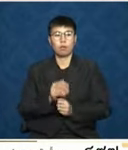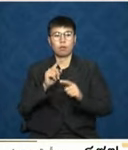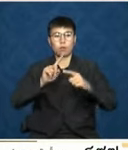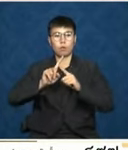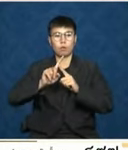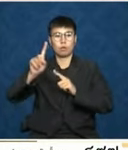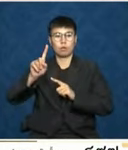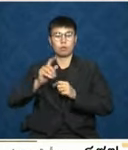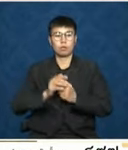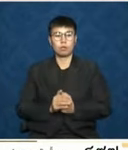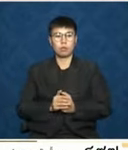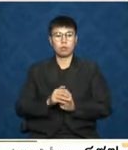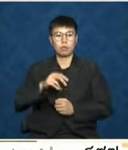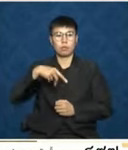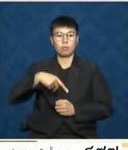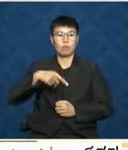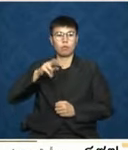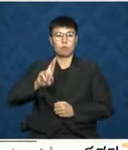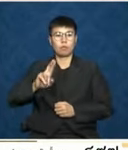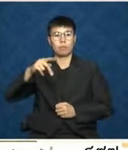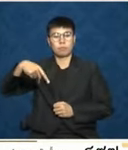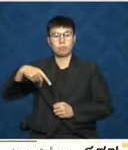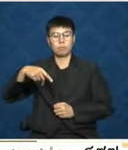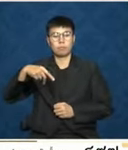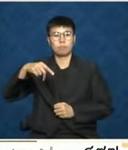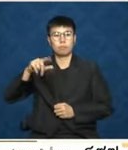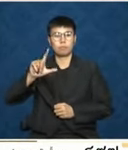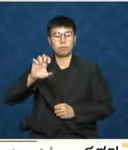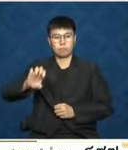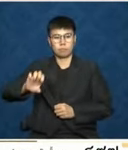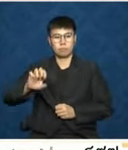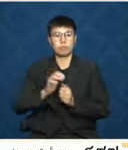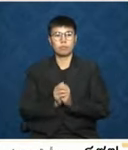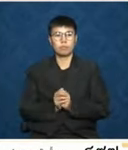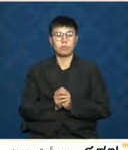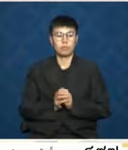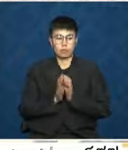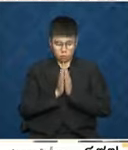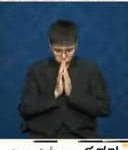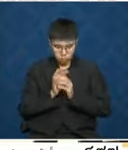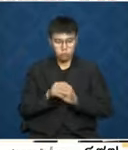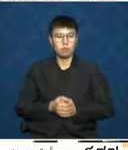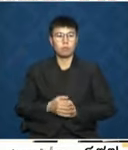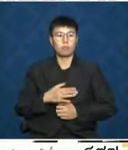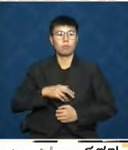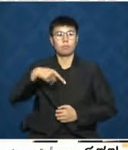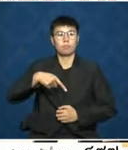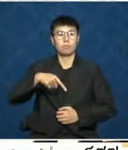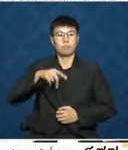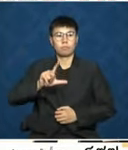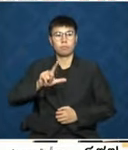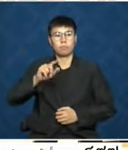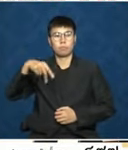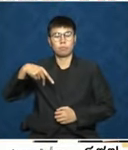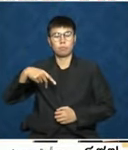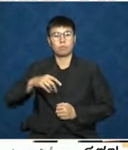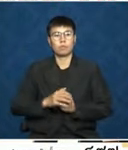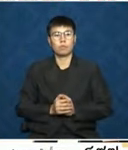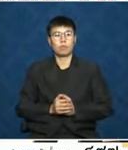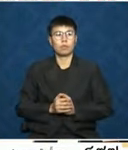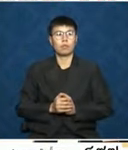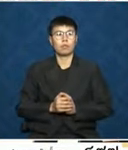คุณพพีสุวรรณฉวีนะครับเชิญครับขอบคุณครับท่านประธานครับผมพพีสุวรรณฉวีครับนคร